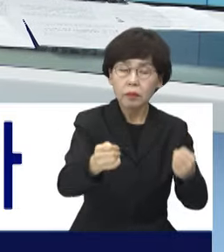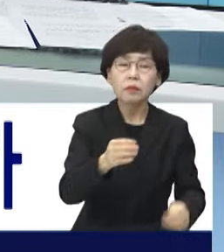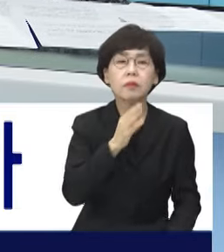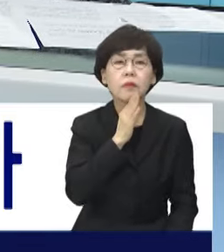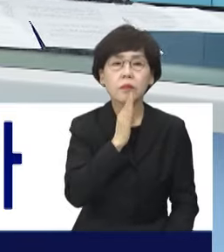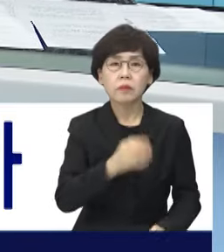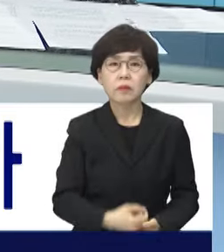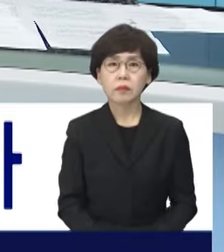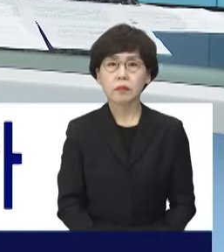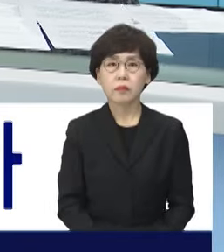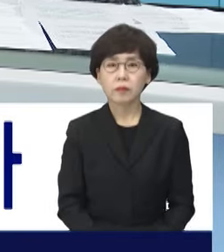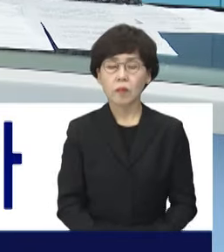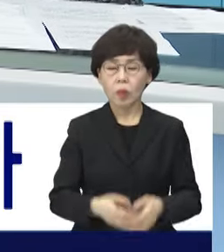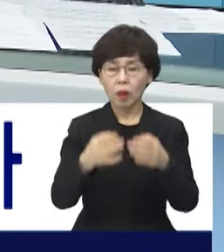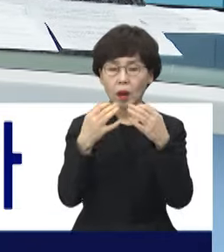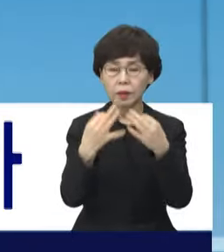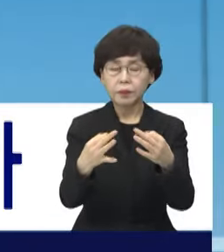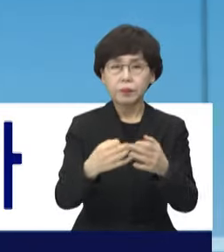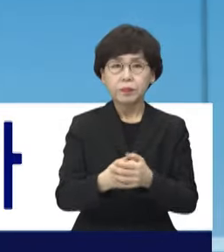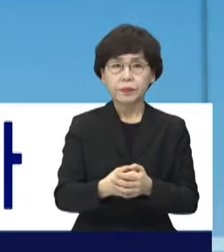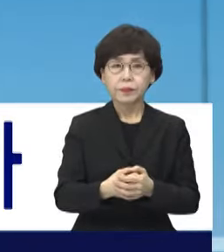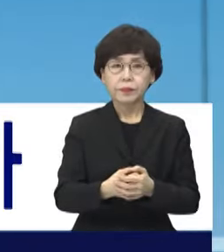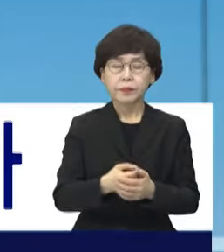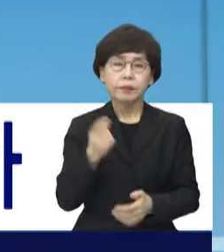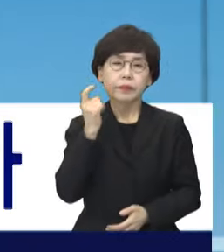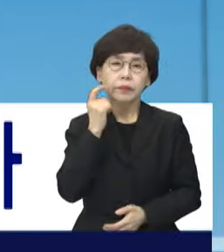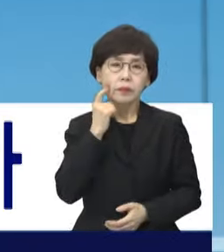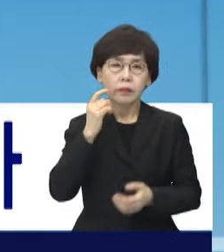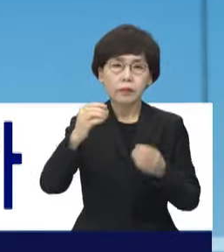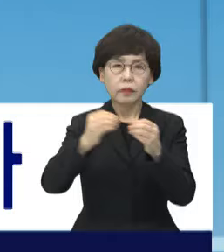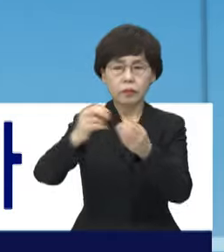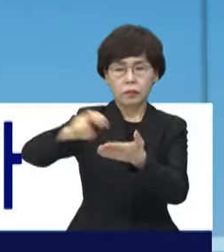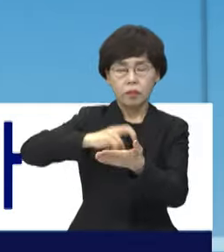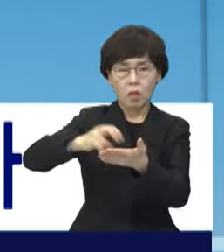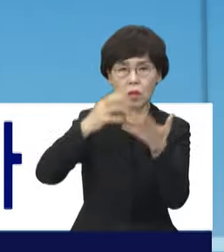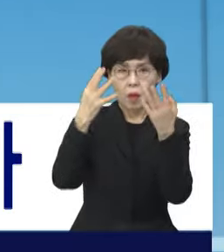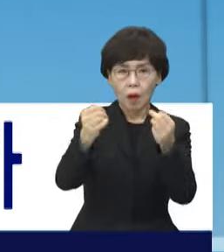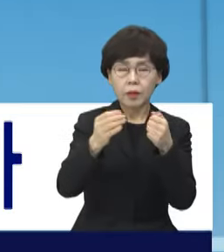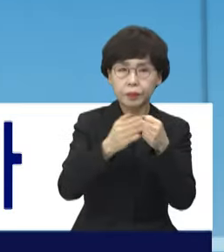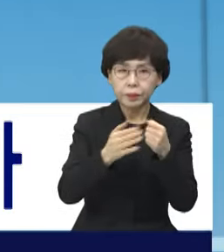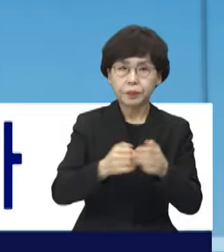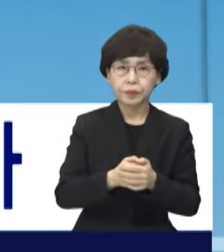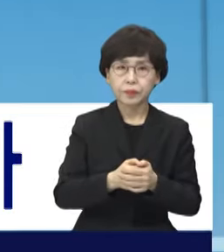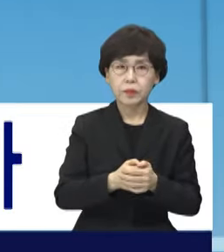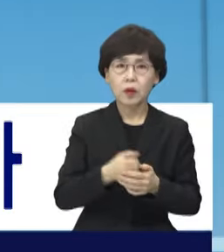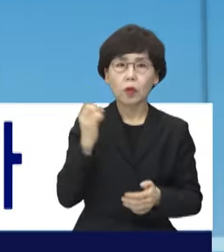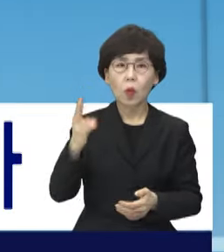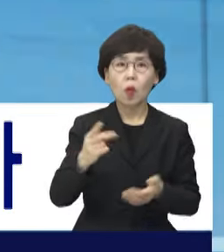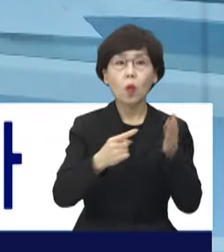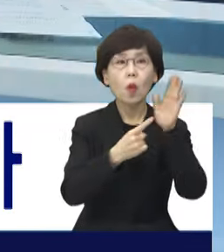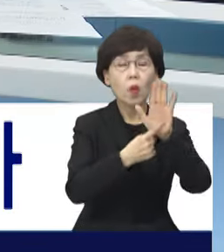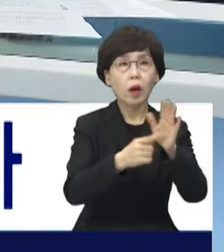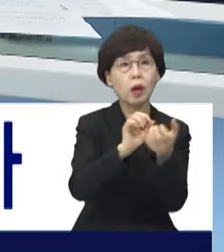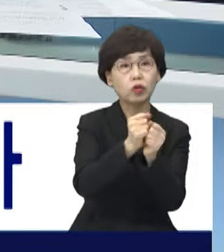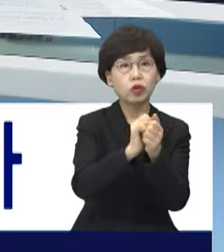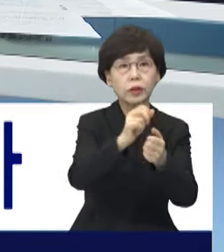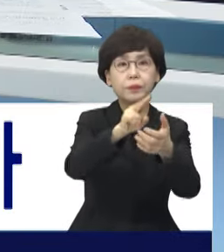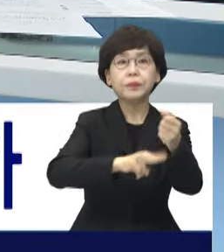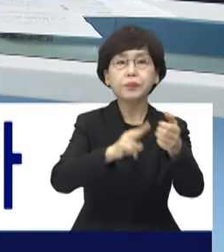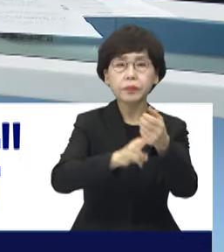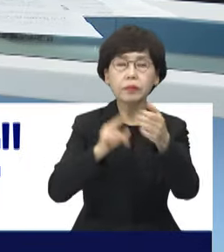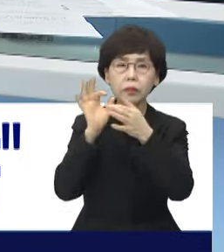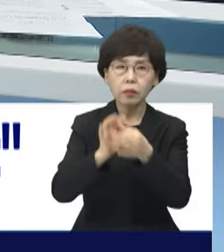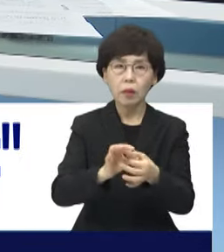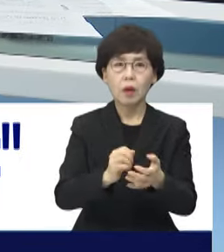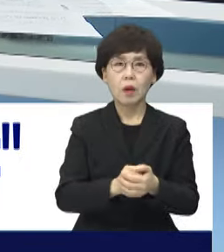맞습니다 금융 기간을 칭한 문자도 많이 성행을 하고 있습니다 그래서 공모주 하면서 공모주 배정이